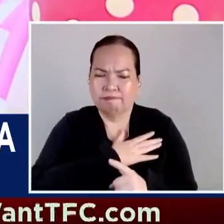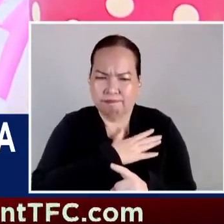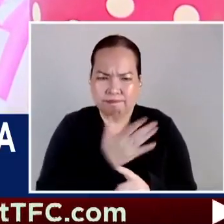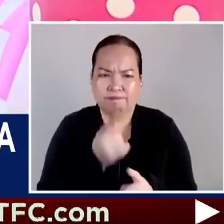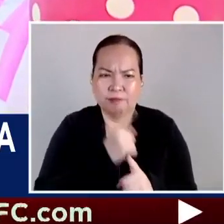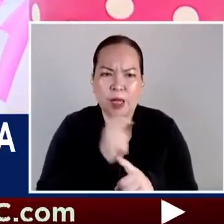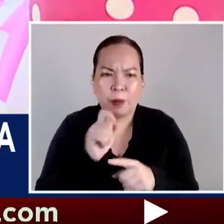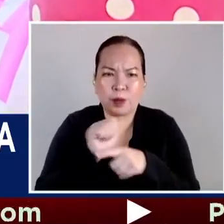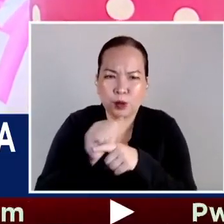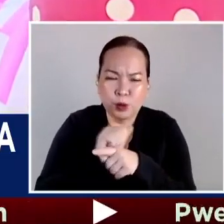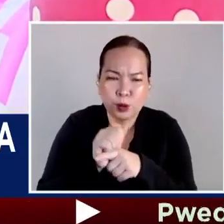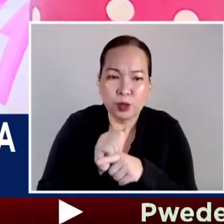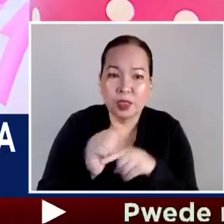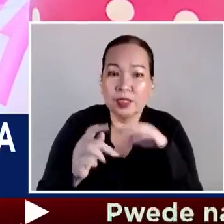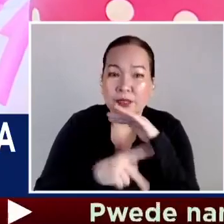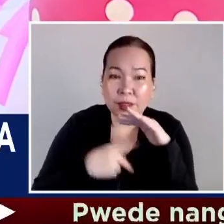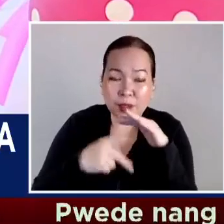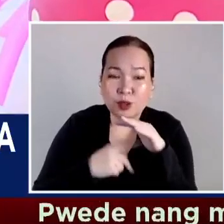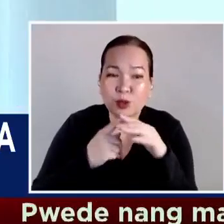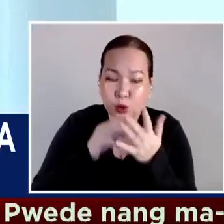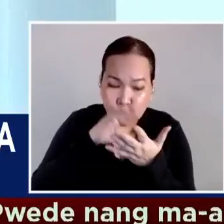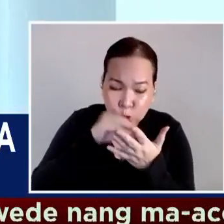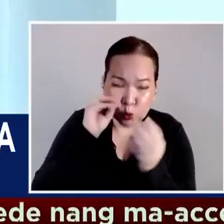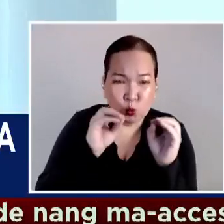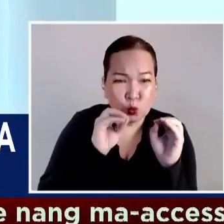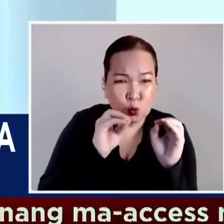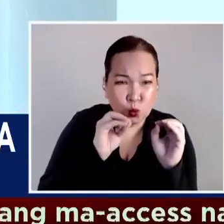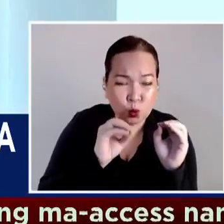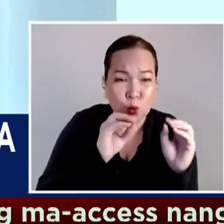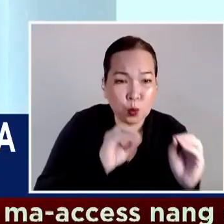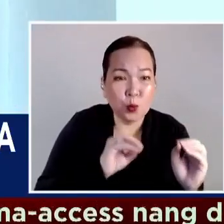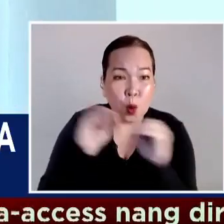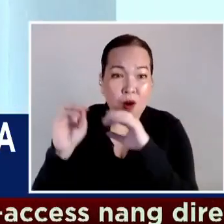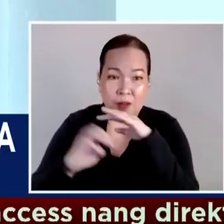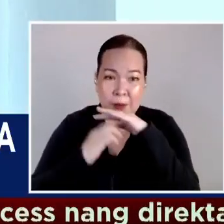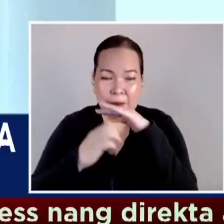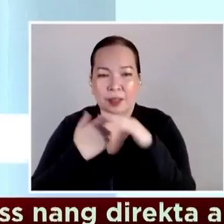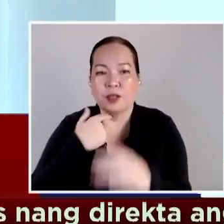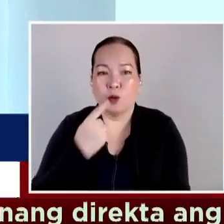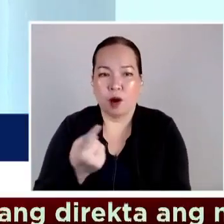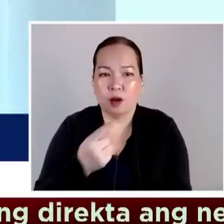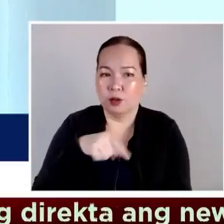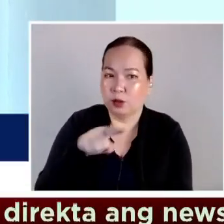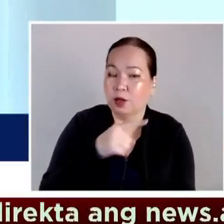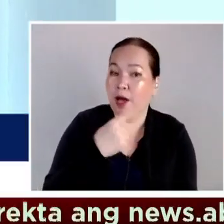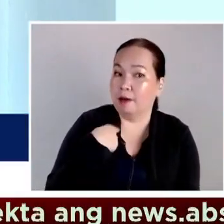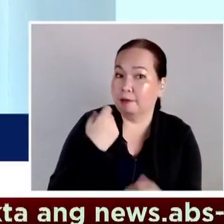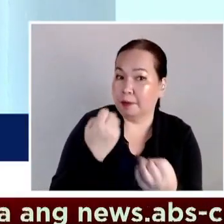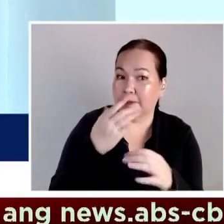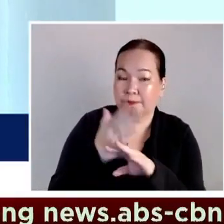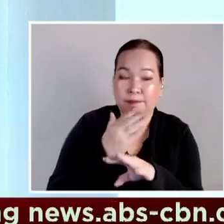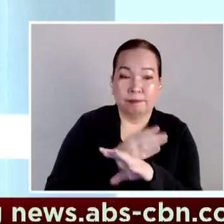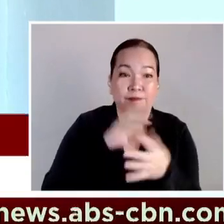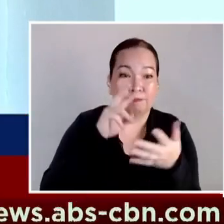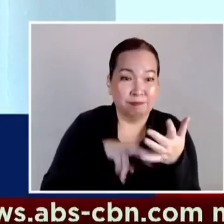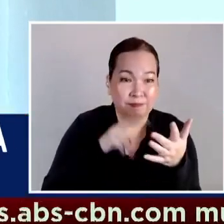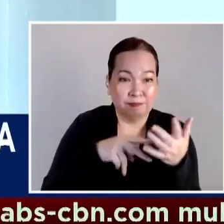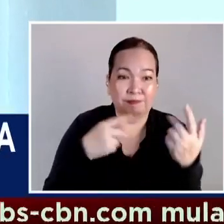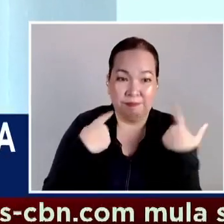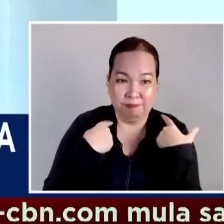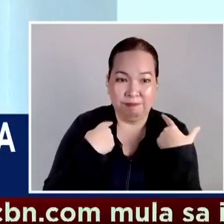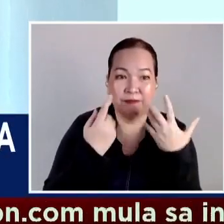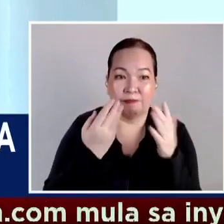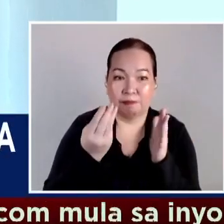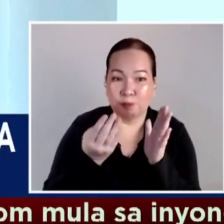nila sa paglipat sa elementary. Mas marami pong natutong magbasa kasi syempre yung mga materials